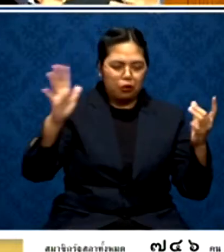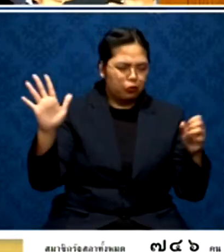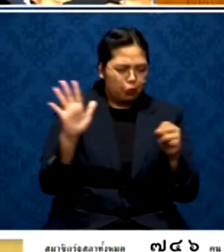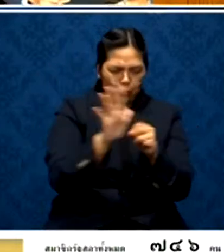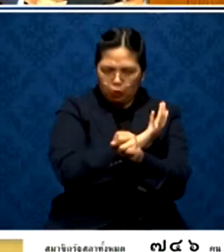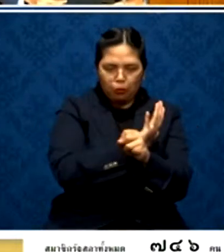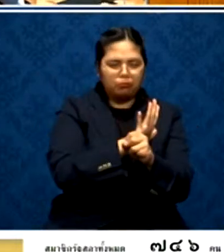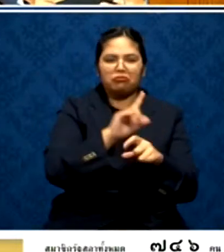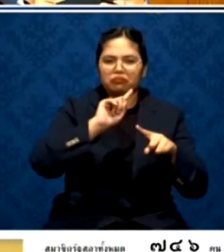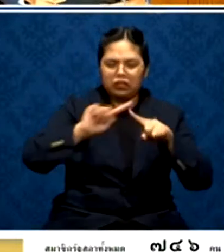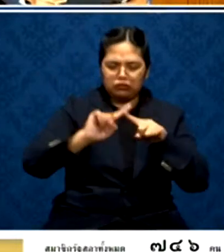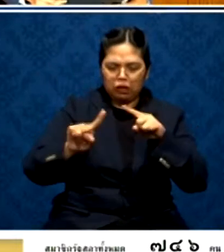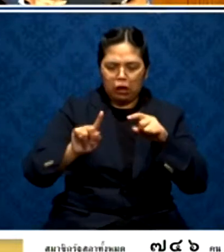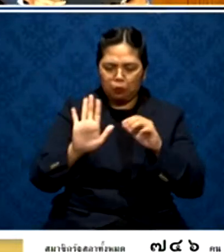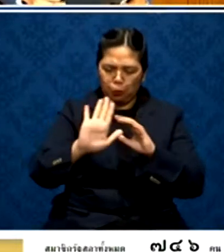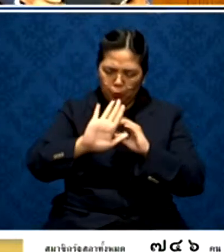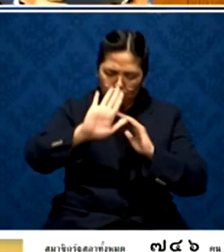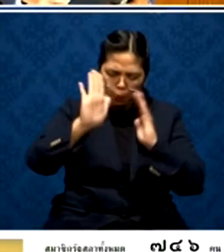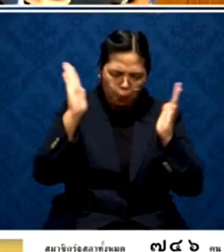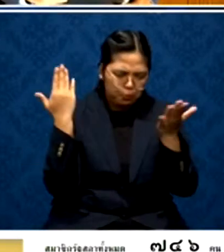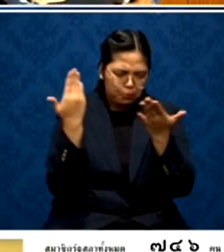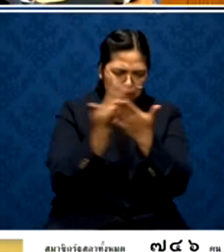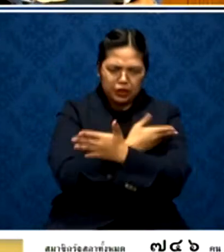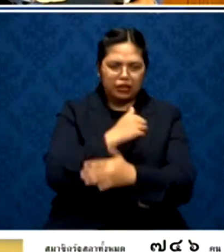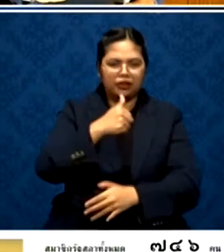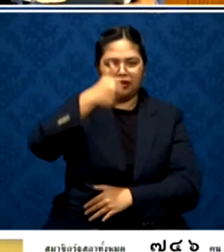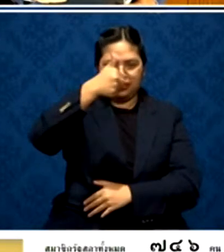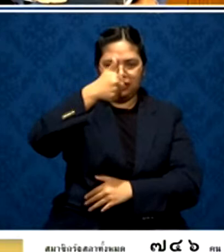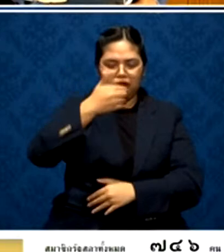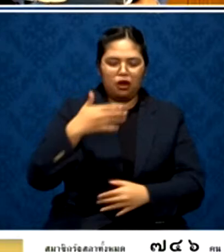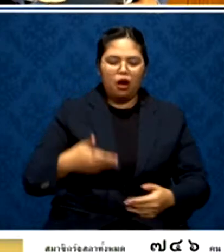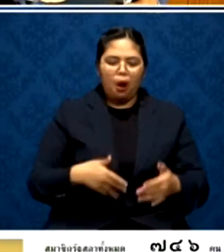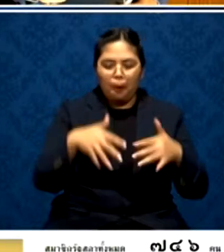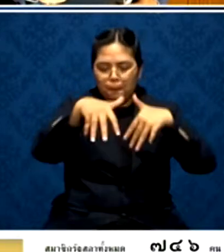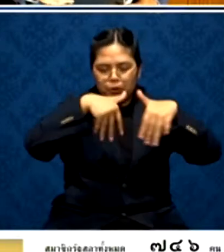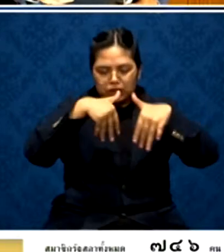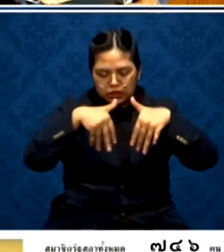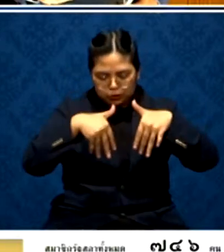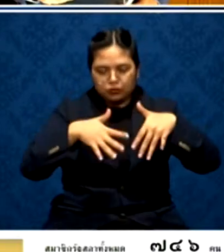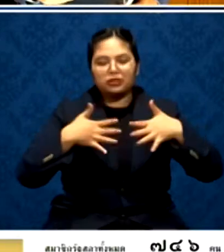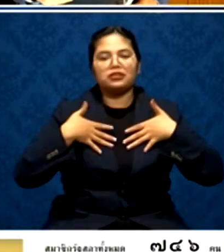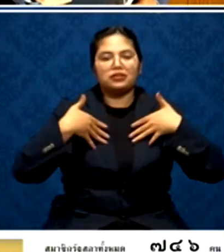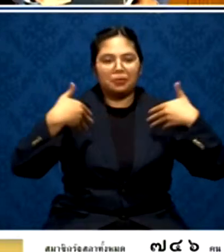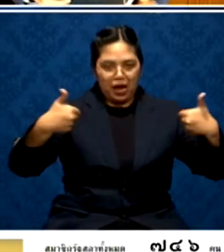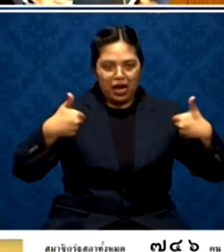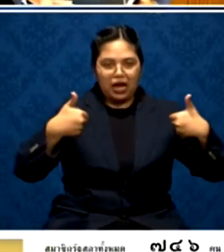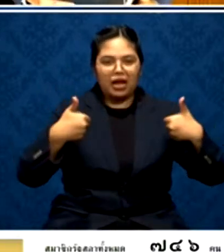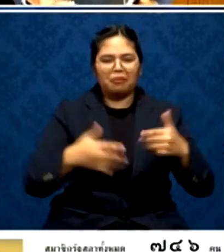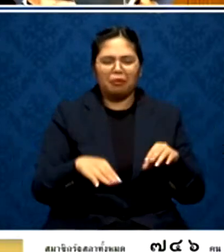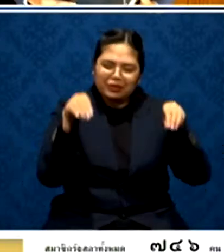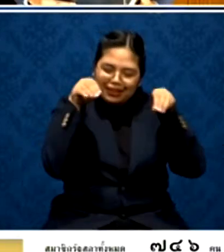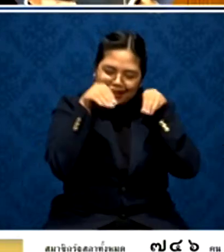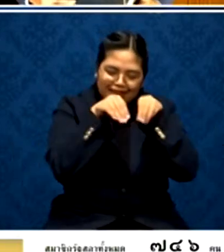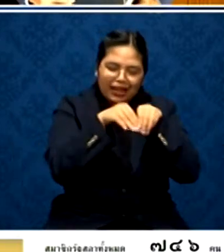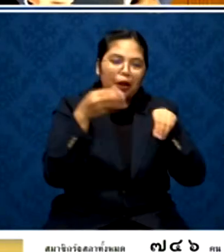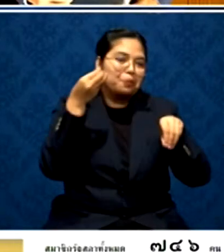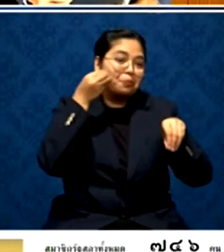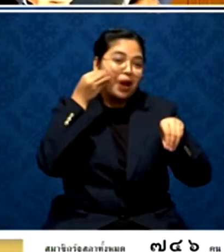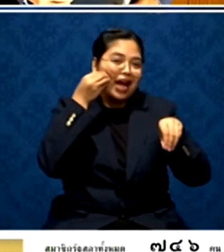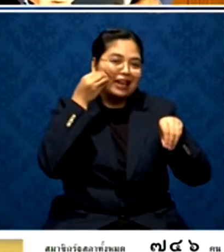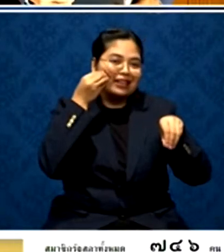าพมากขึ้นประชาชนจะได้รับความสะดวกมากขึ้นด้วยการบริการพื้นฐานใกล้บ้านอาทิ